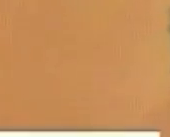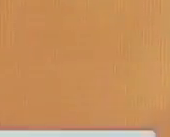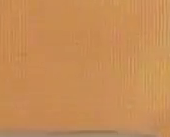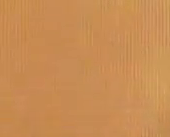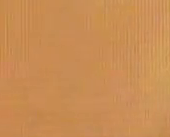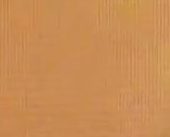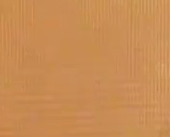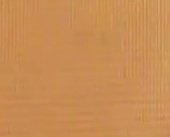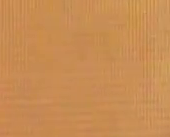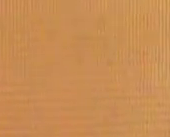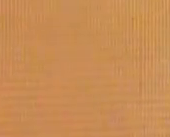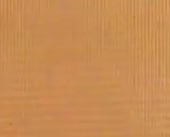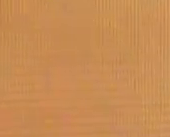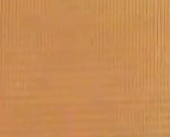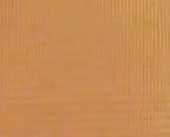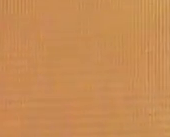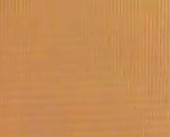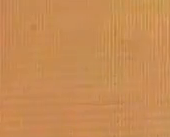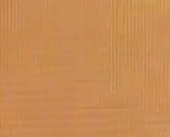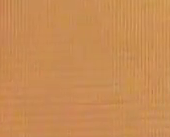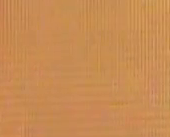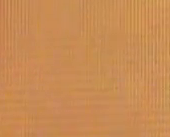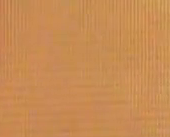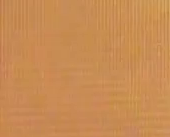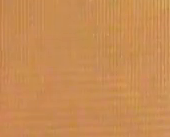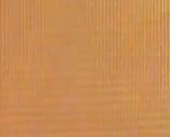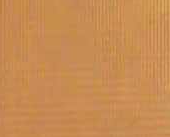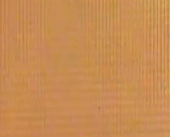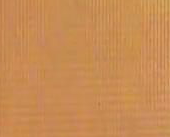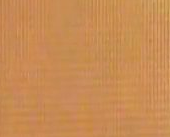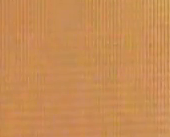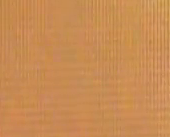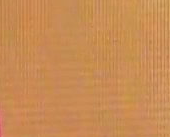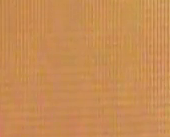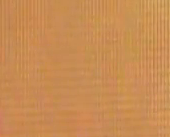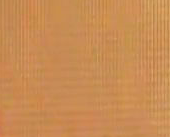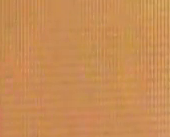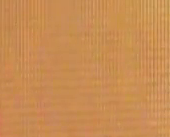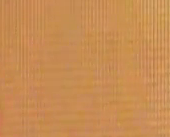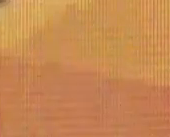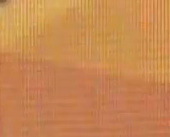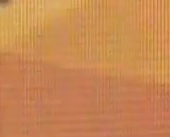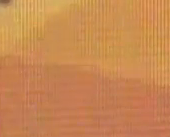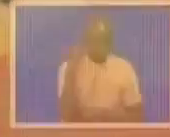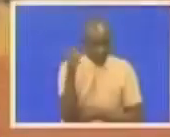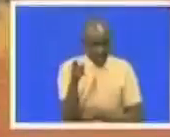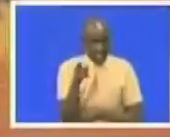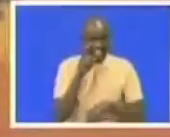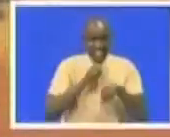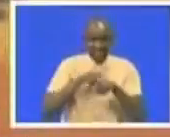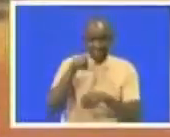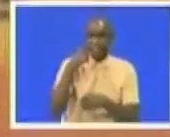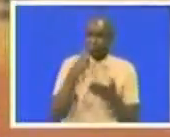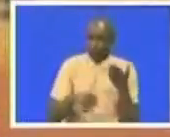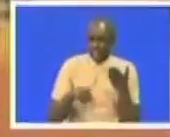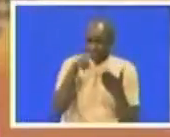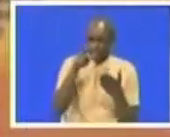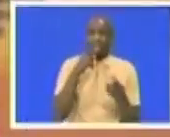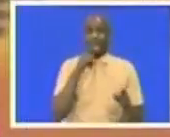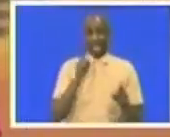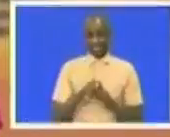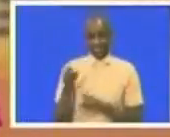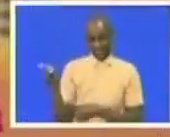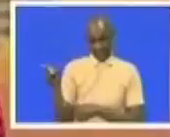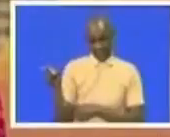Kwingineko, wanafunzi wawili wa kidato cha 4 wamenaswa na maafisa wa polisi mjini Nakuru pamoja na wengine wawili ambao wanadaiwa kuwa ndugu